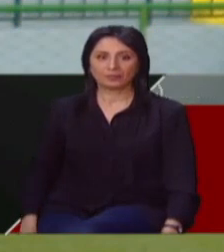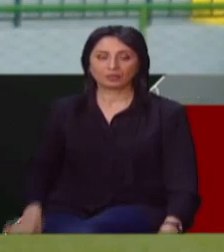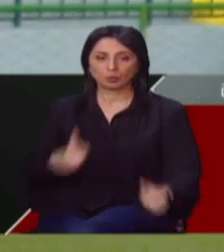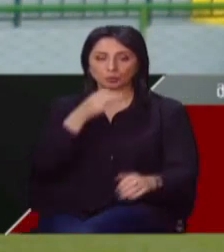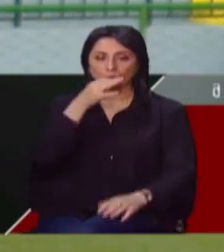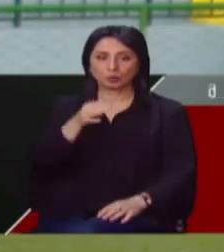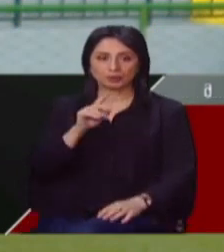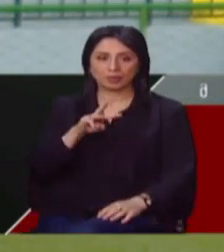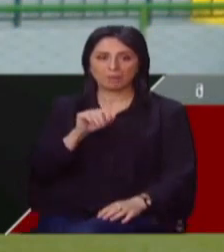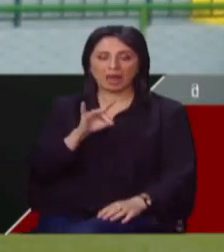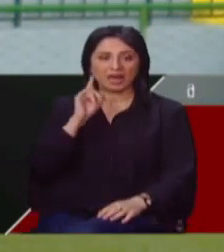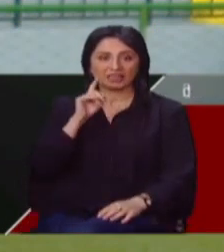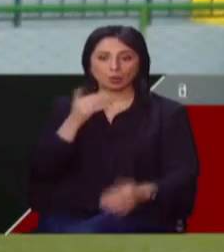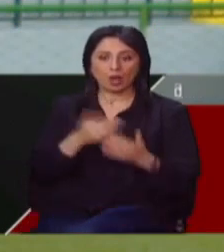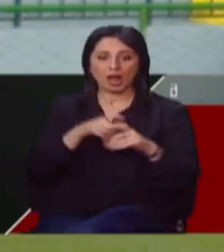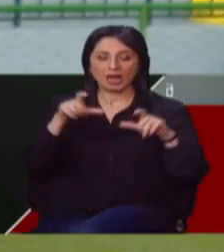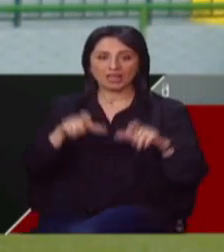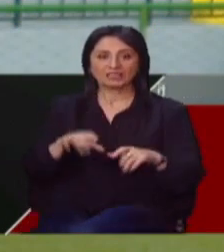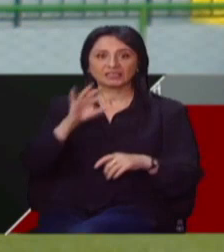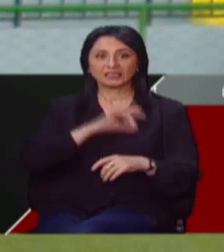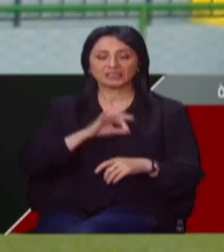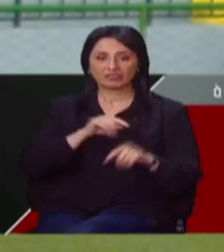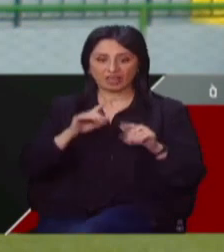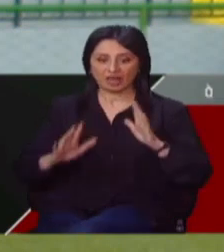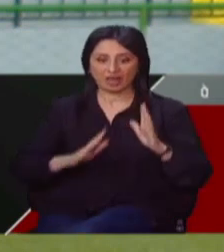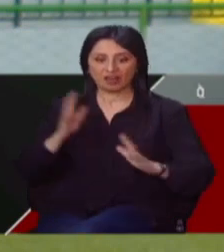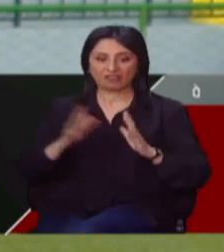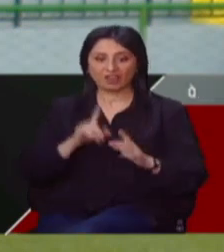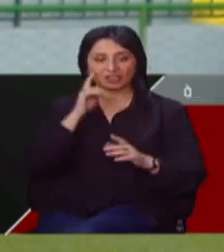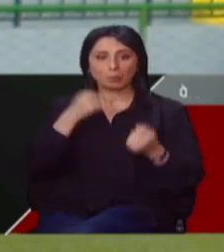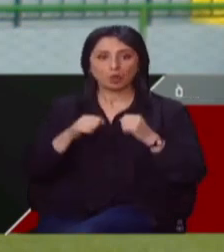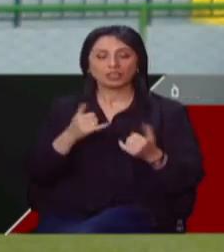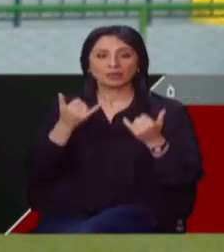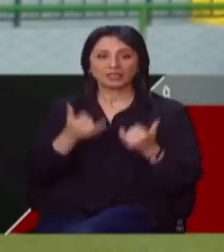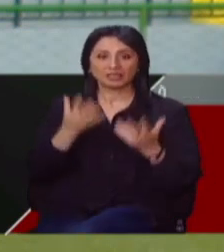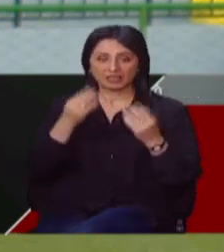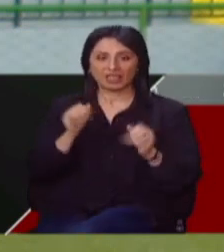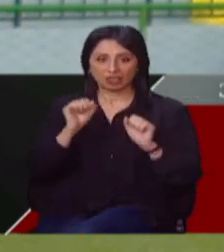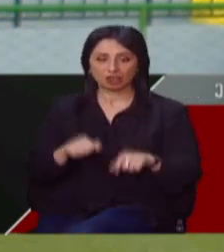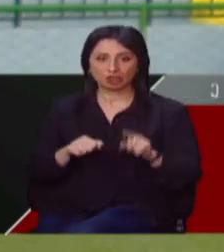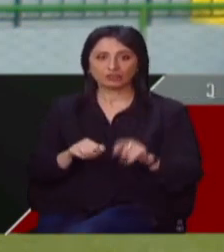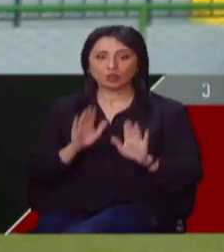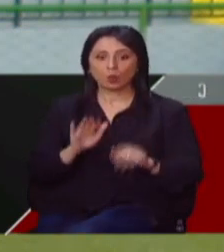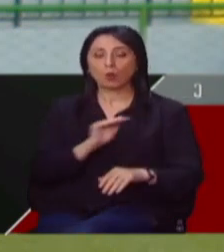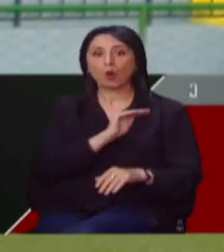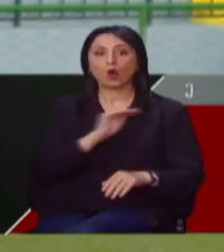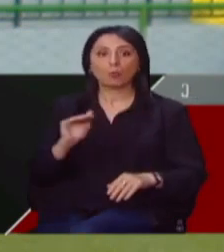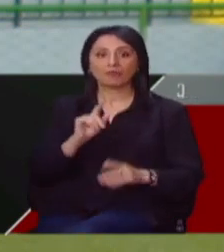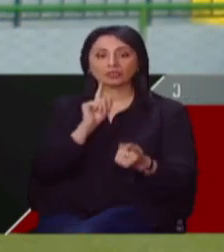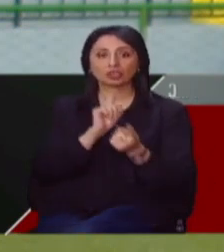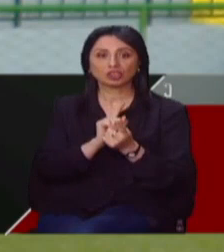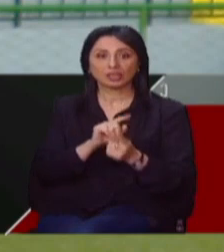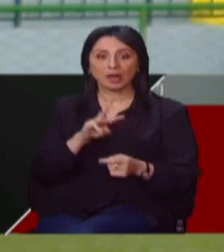როგორც გითხარით, მარნეულის ახალი სტადიონი სარგებლობა და აქ ვარჯიში მოზარდებს უკვე დღეიდან შეუძლიათ, ხოლო ოფიციალური